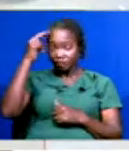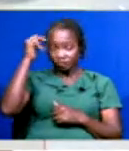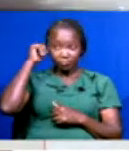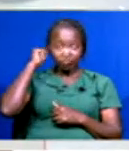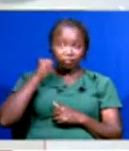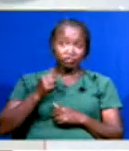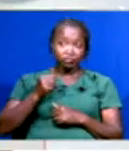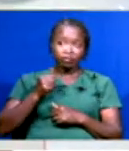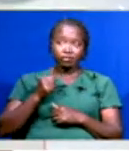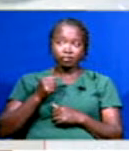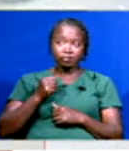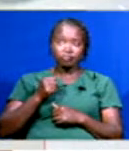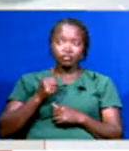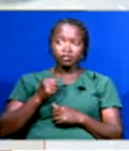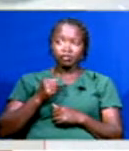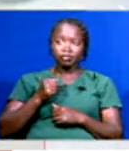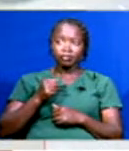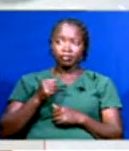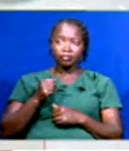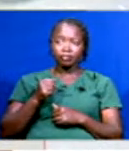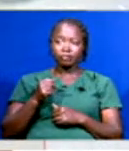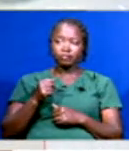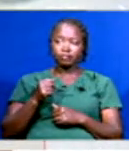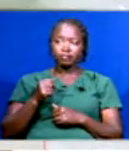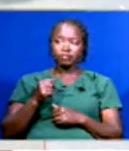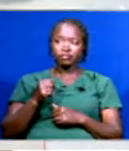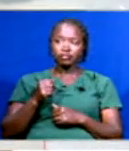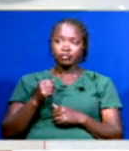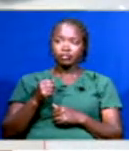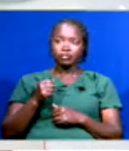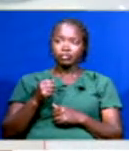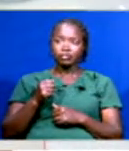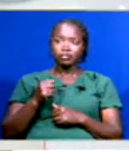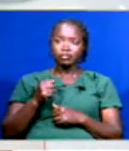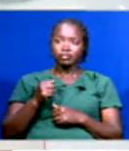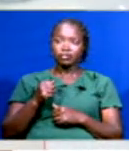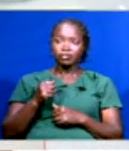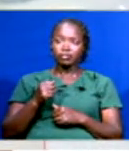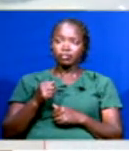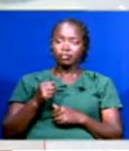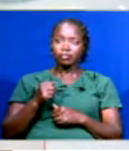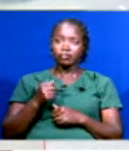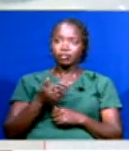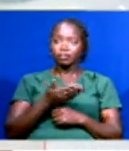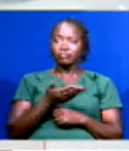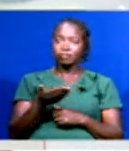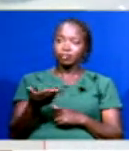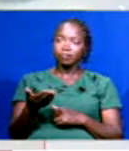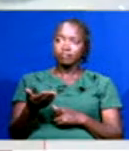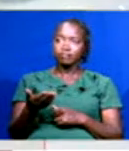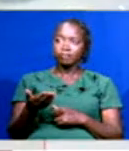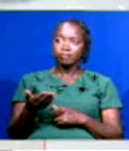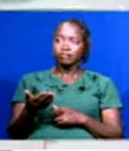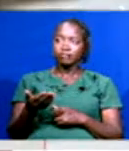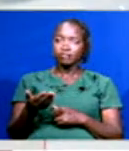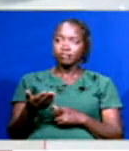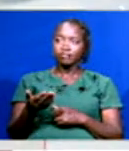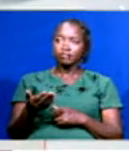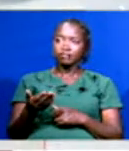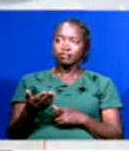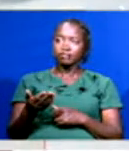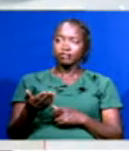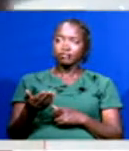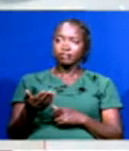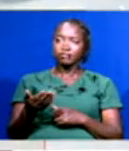na Aramat. Pale hapa kwetu, tuko na hawa vijana, tuko na Nedi Nyoro, tuko na Kebani Chorowa.